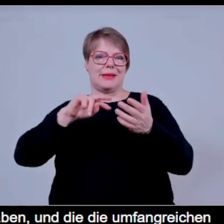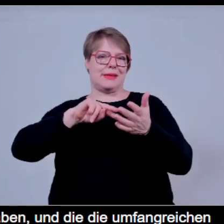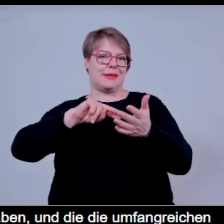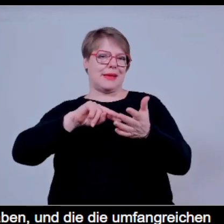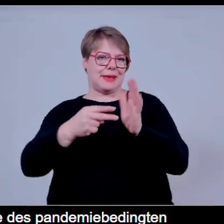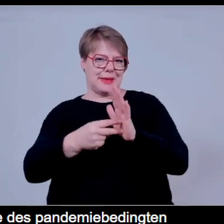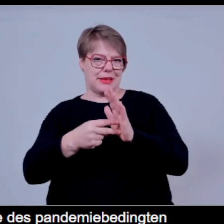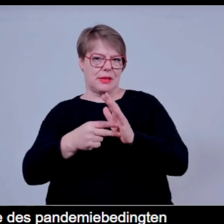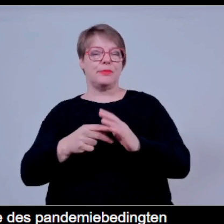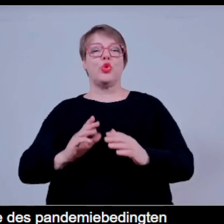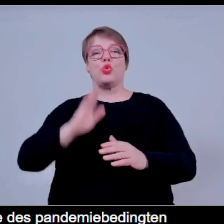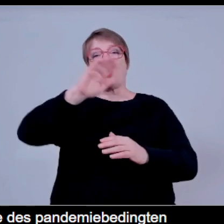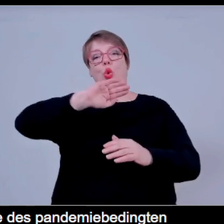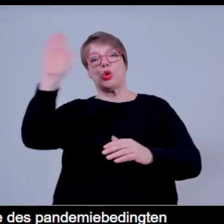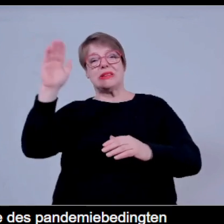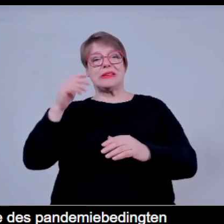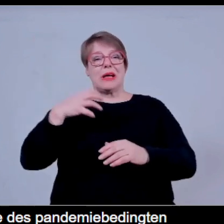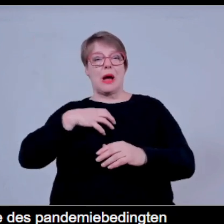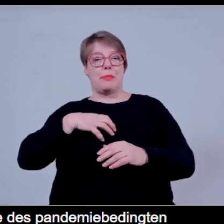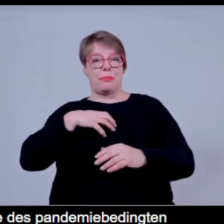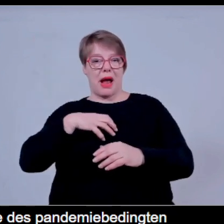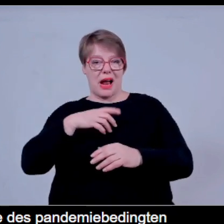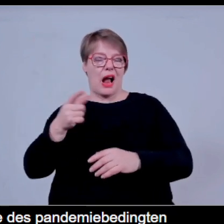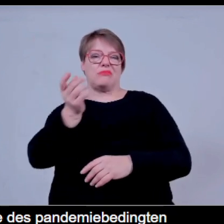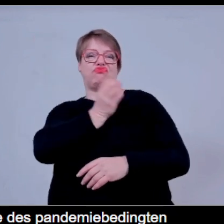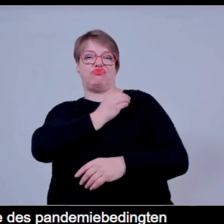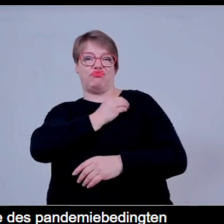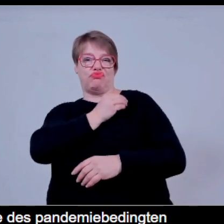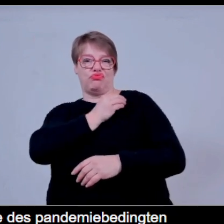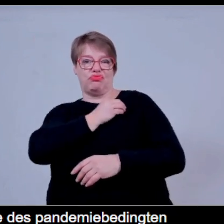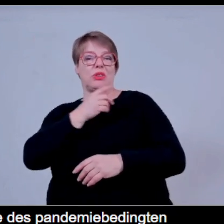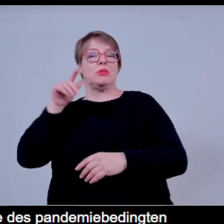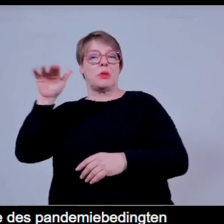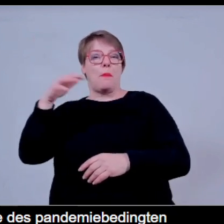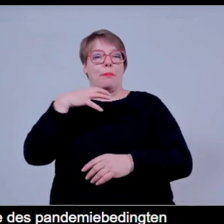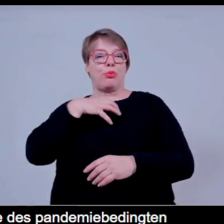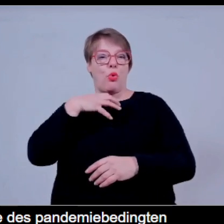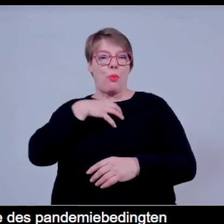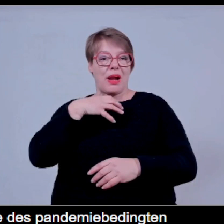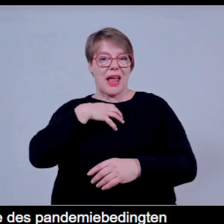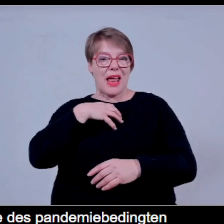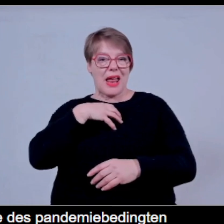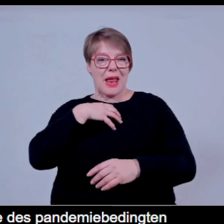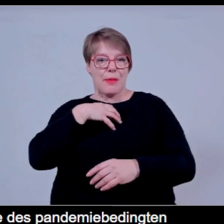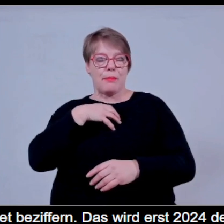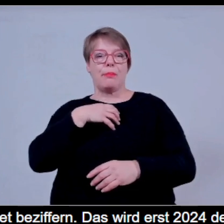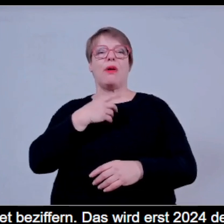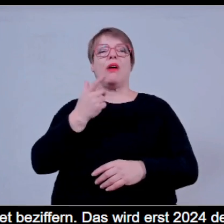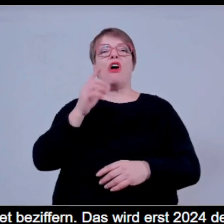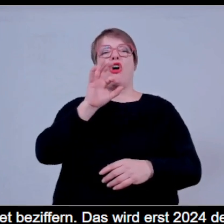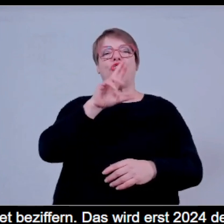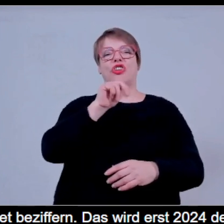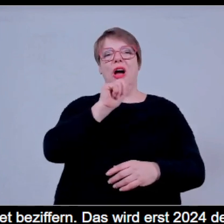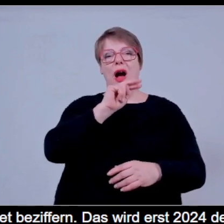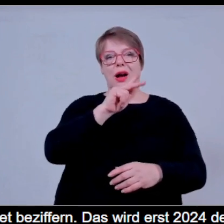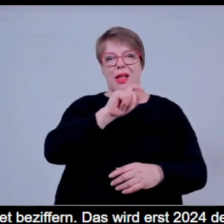gleich noch zur Technik. Ich habe das ja schon einmal ausgeführt hier. Der Bund hält sich da sehr zurück mit dieser Aufgabe, die